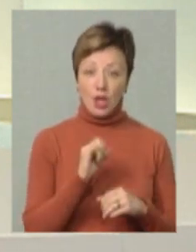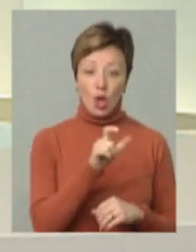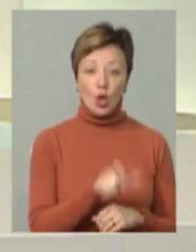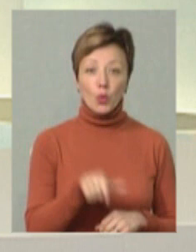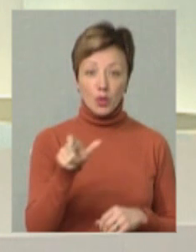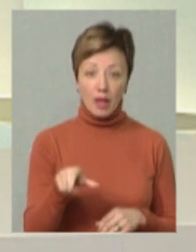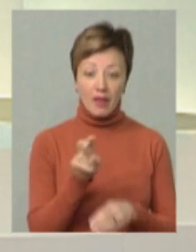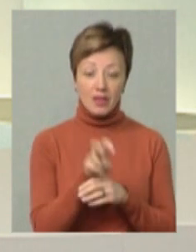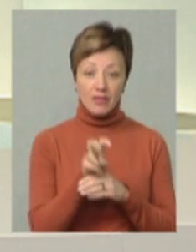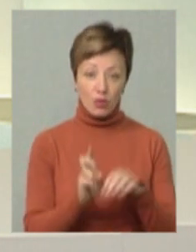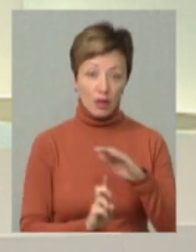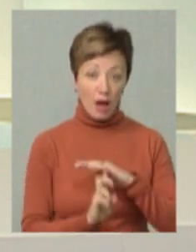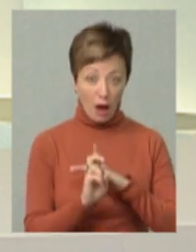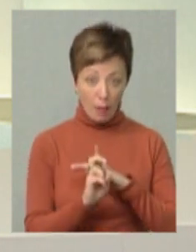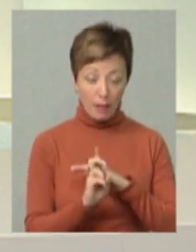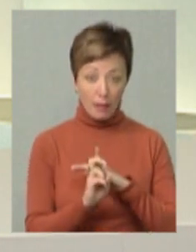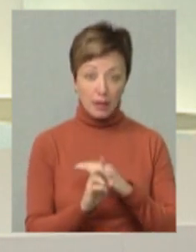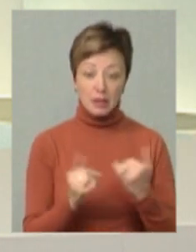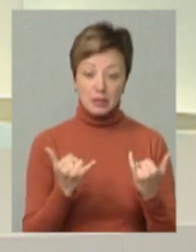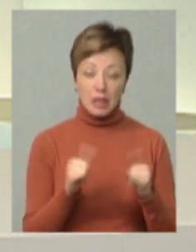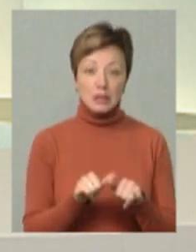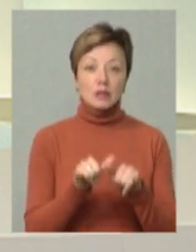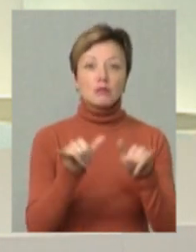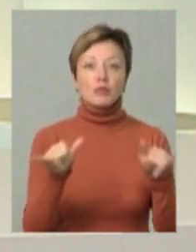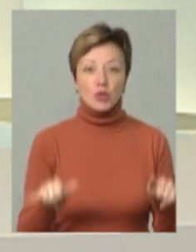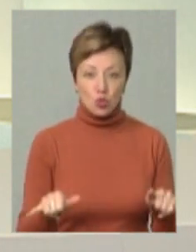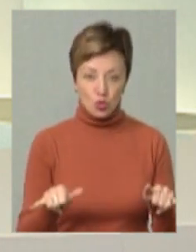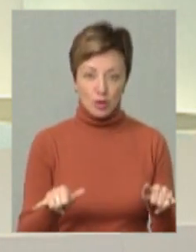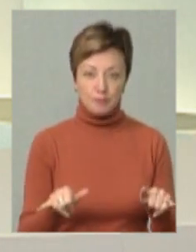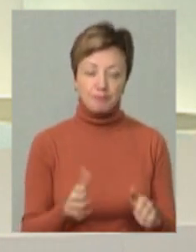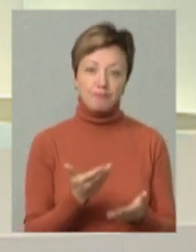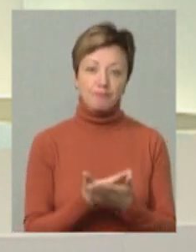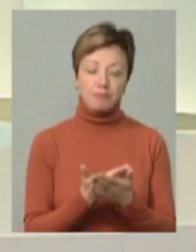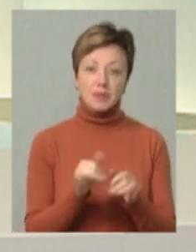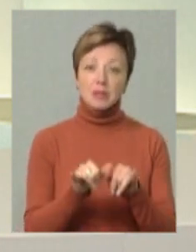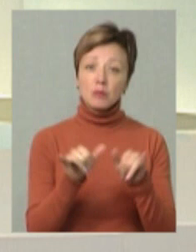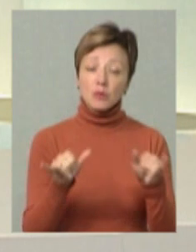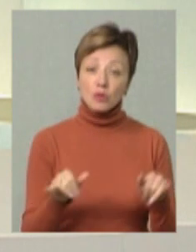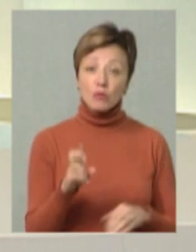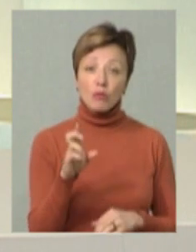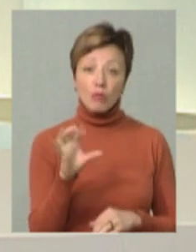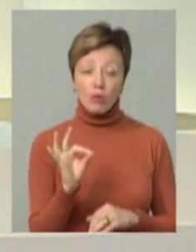людей відвідувати храм, зараз збільшується. Збільшується, бо